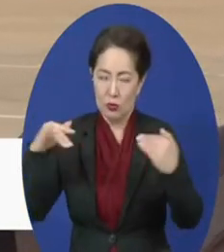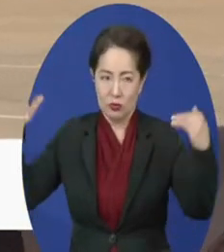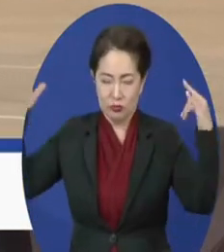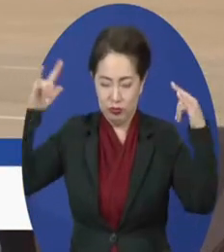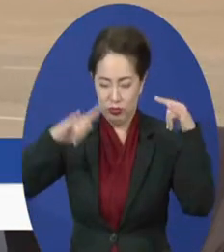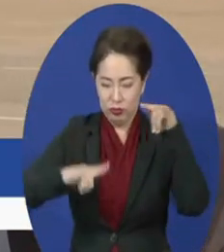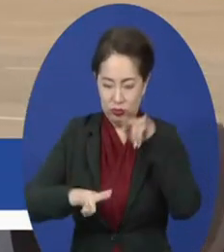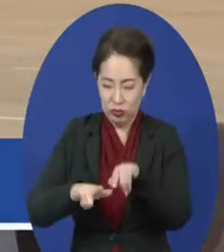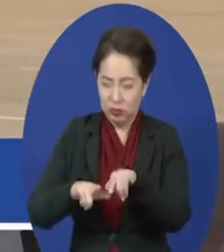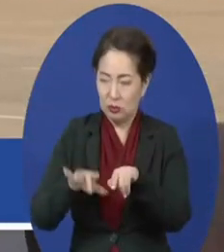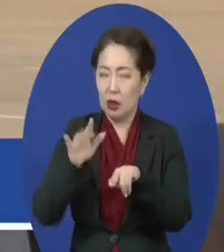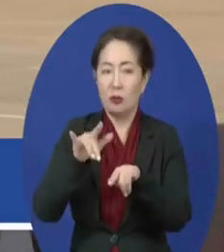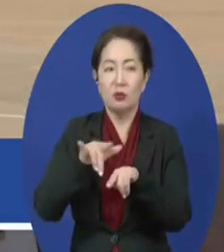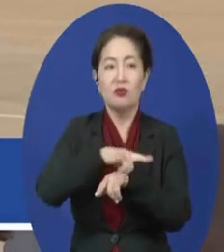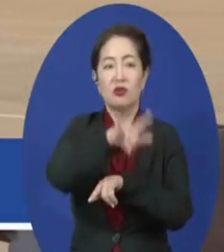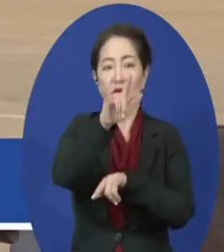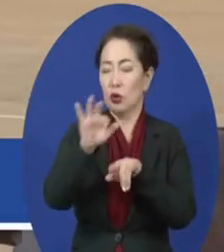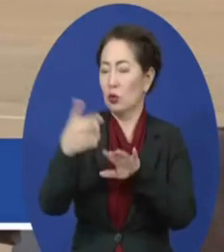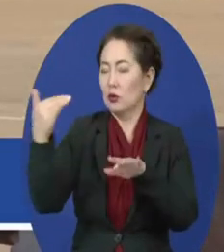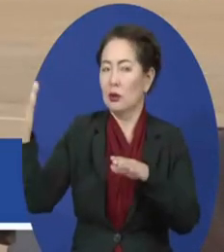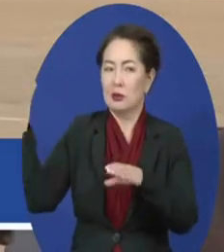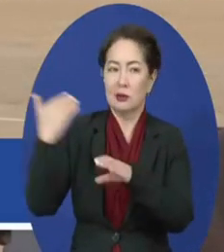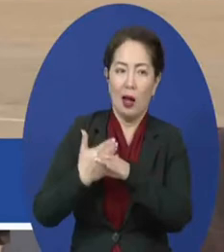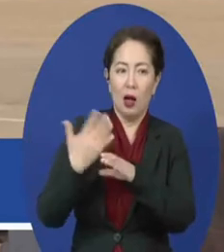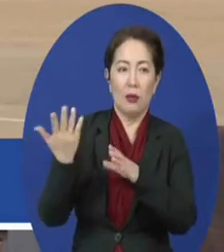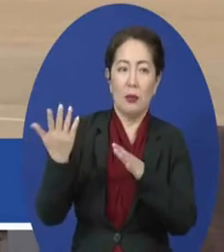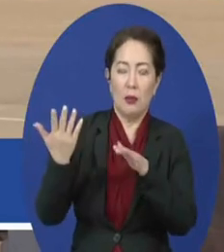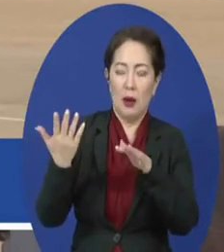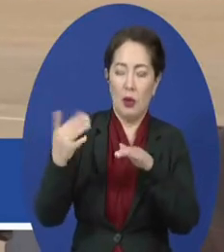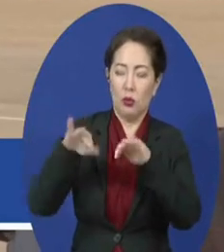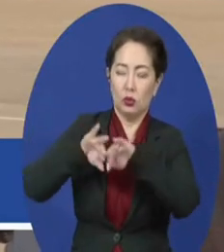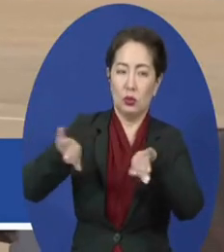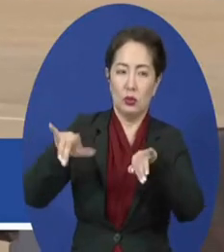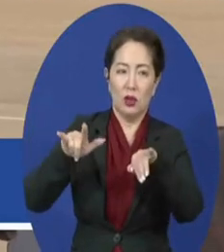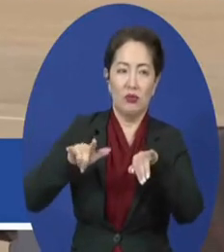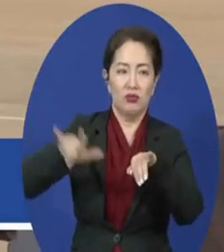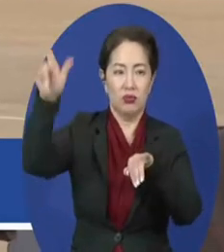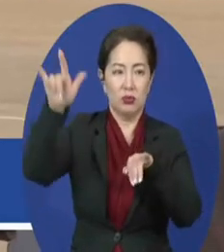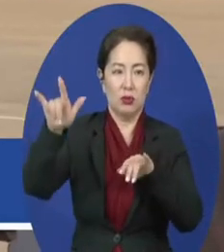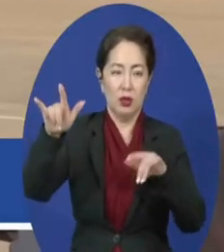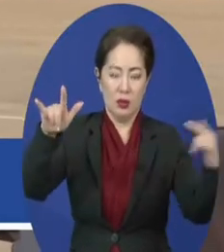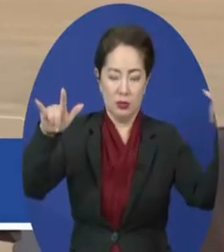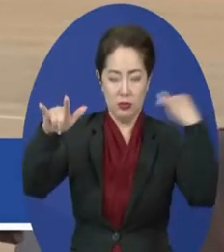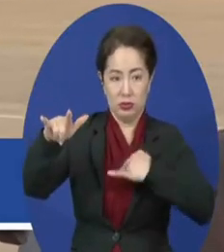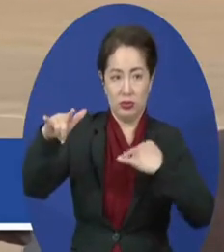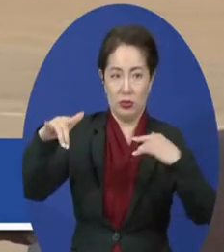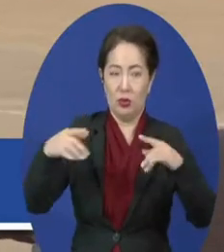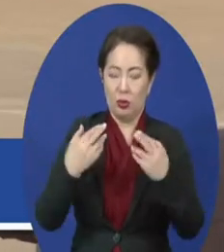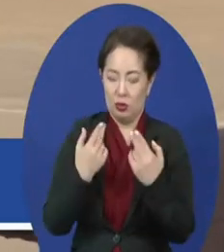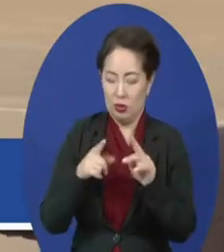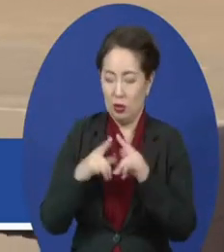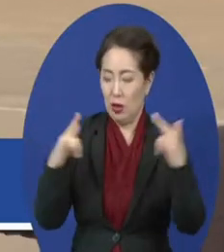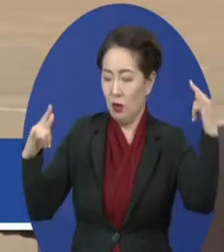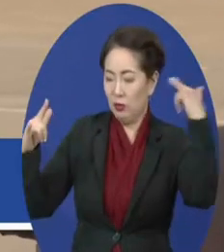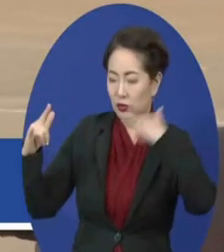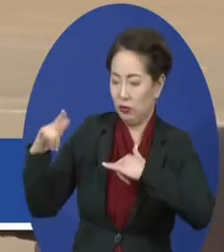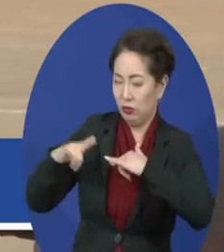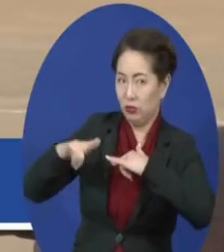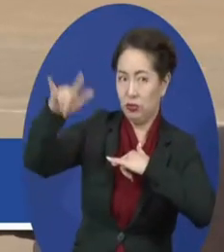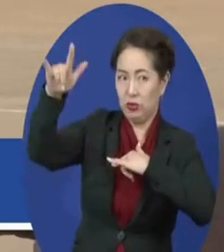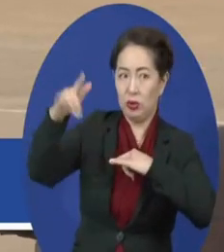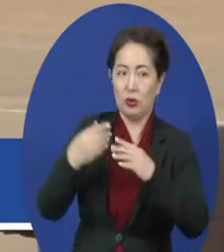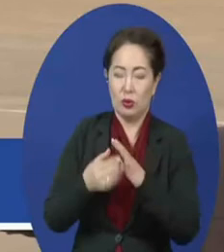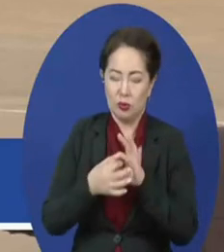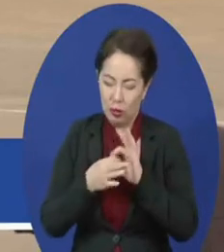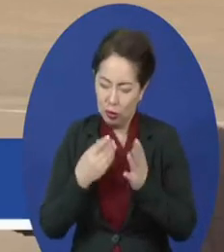байгаа. Энэ зурсаар бол бид одоо нислэг саатах болон одоо сэлхнээс хамаарах саатлыг бол одоо 0.5 хүртэл багаснаа гэсэн ийм одоо